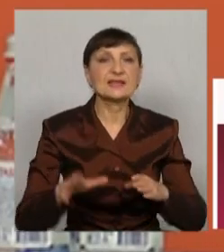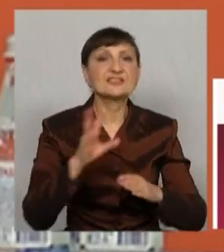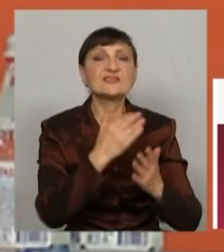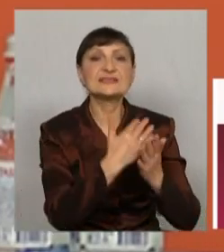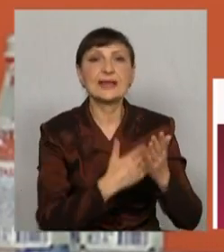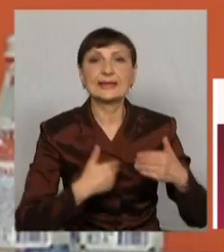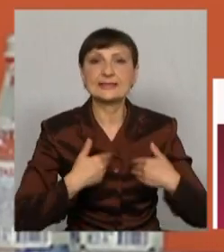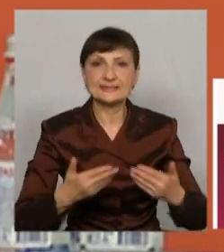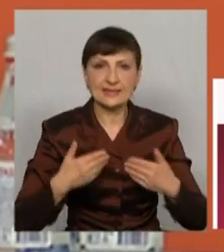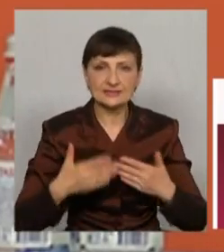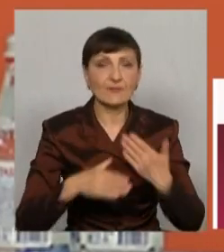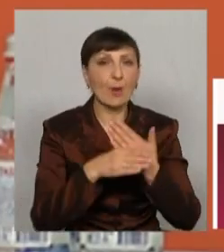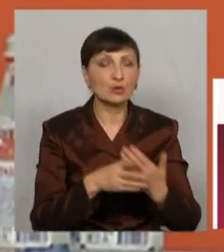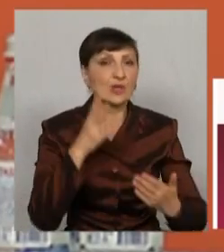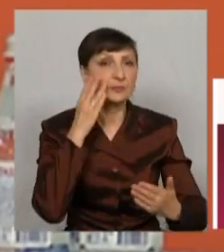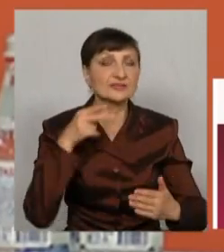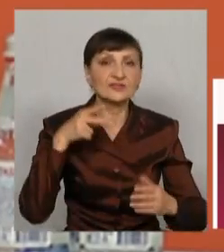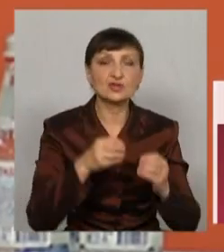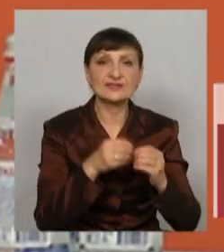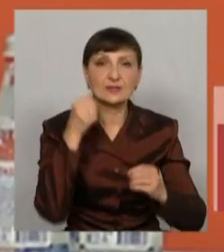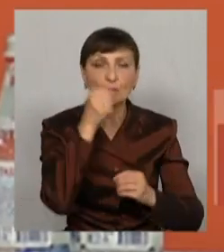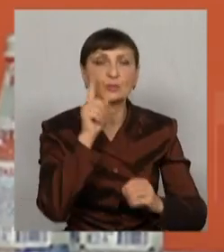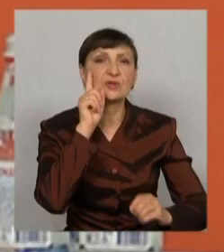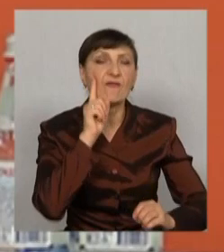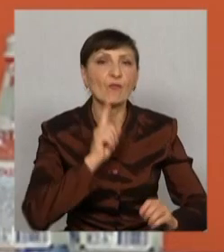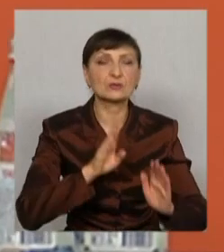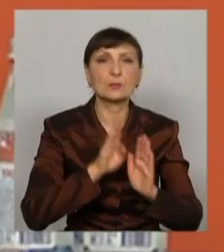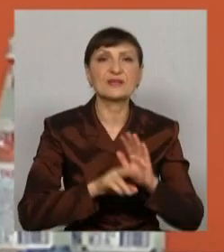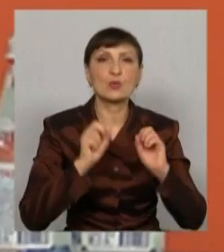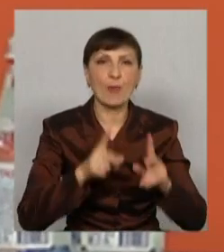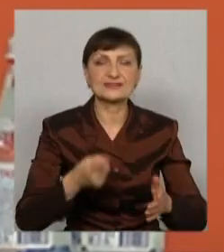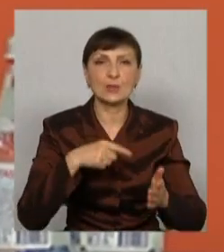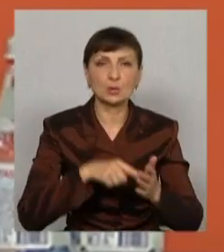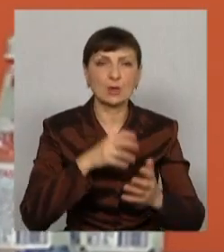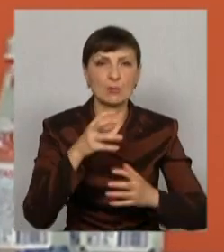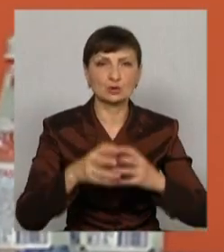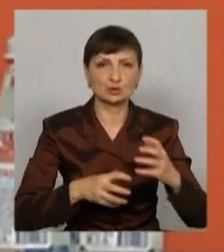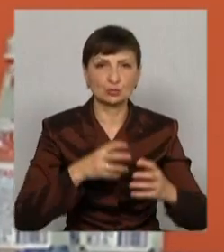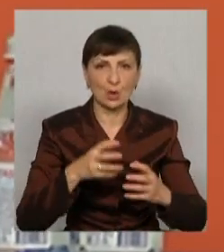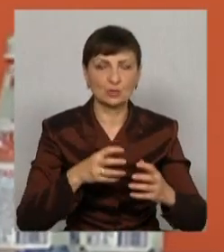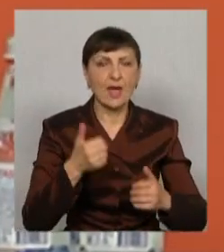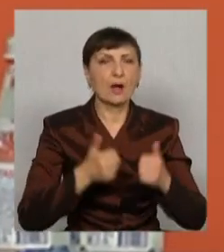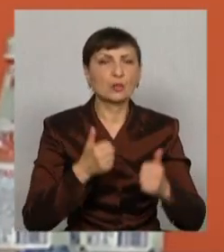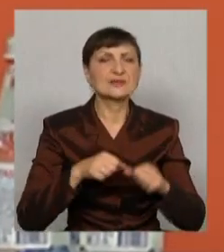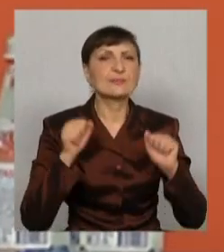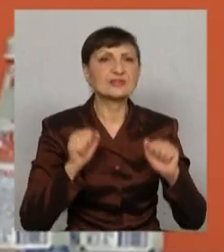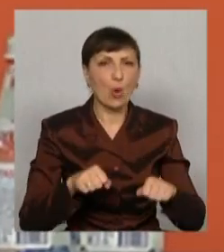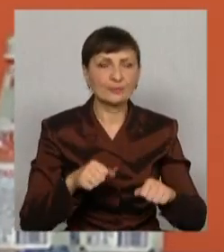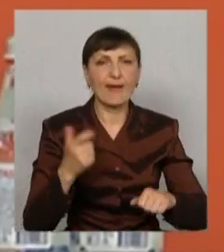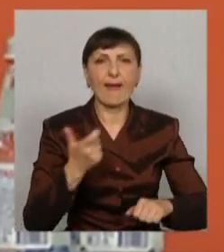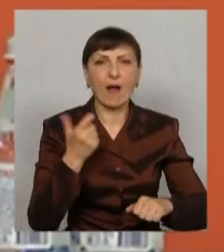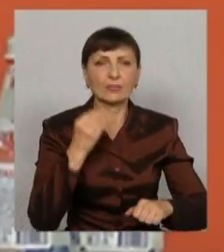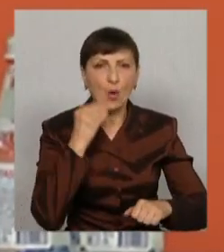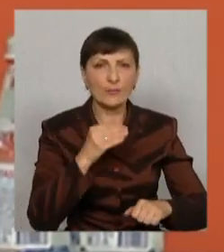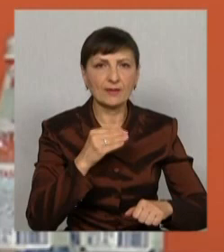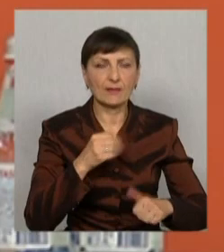вышеуказанных инициатив позволит Алматы к 2030 году стать комфортным и безопасным городом международного уровня с конкурентоспособной экономикой и высоким